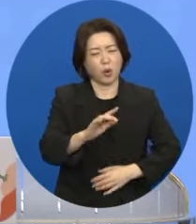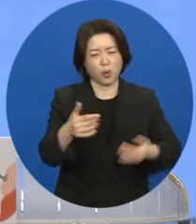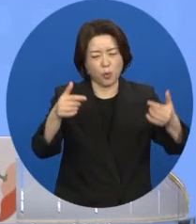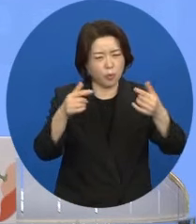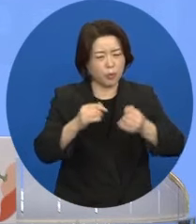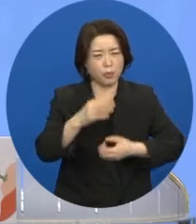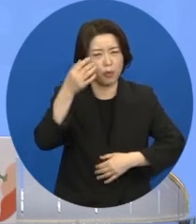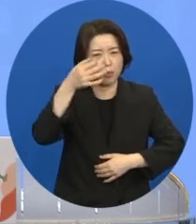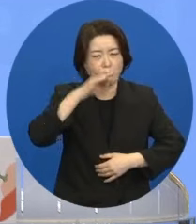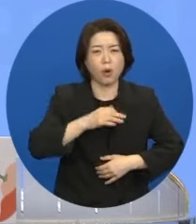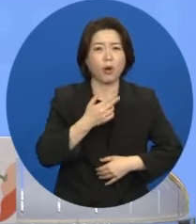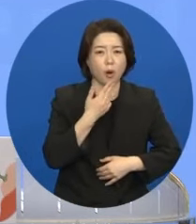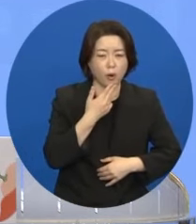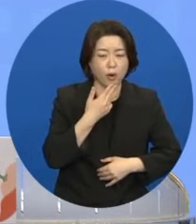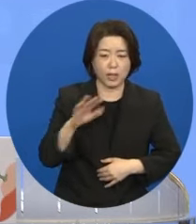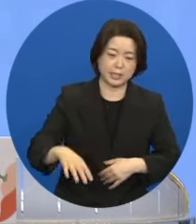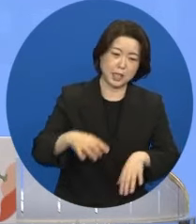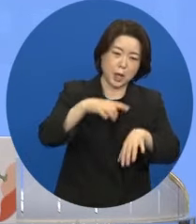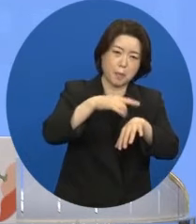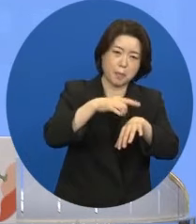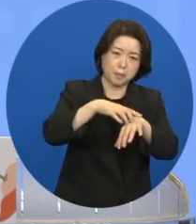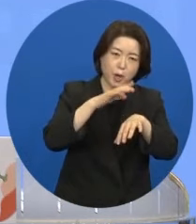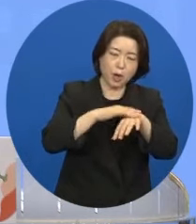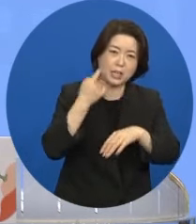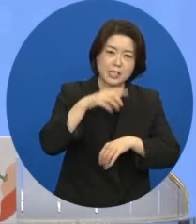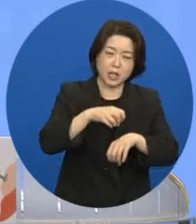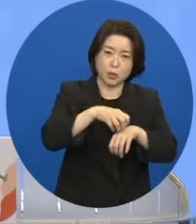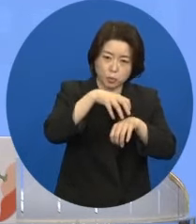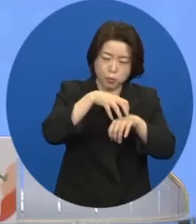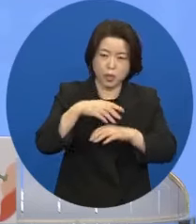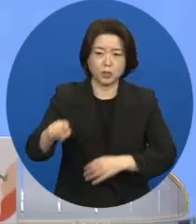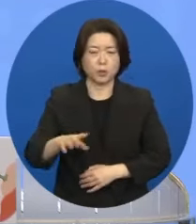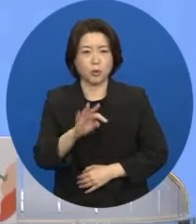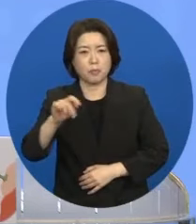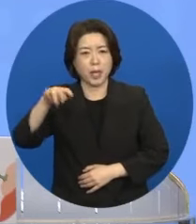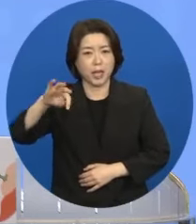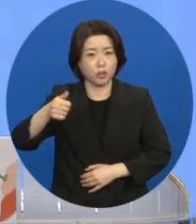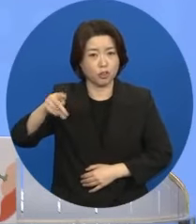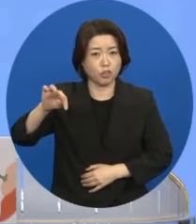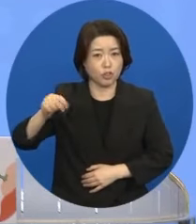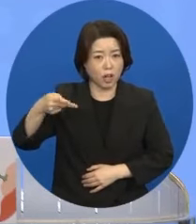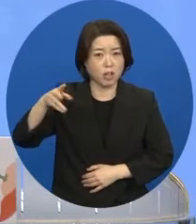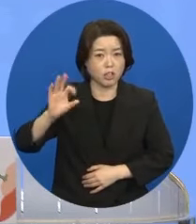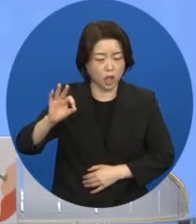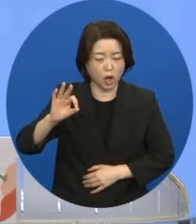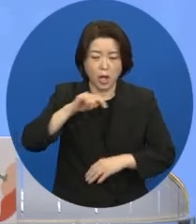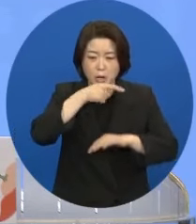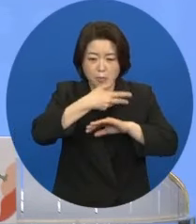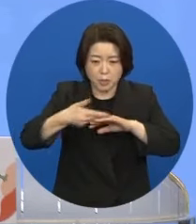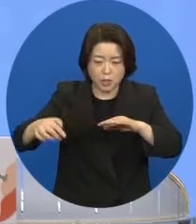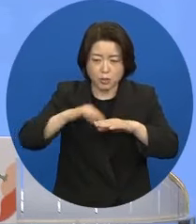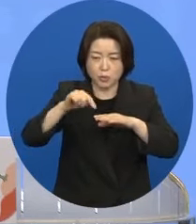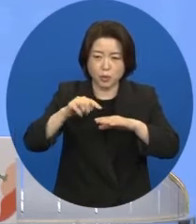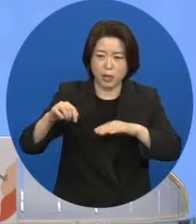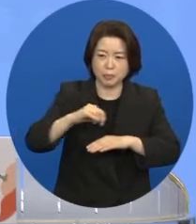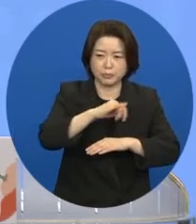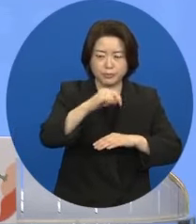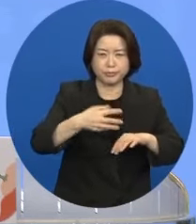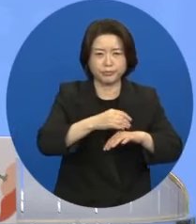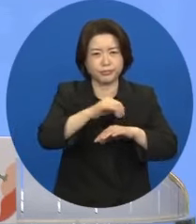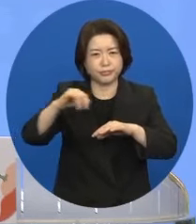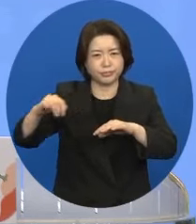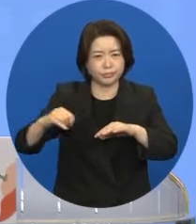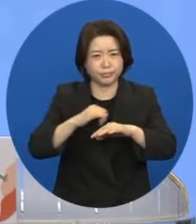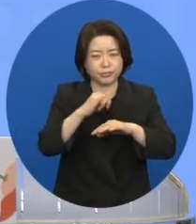진단을 받게 되었습니다 항생제 내성이 있는 무선 균이 골수의 염증을 일으키고 혈관을